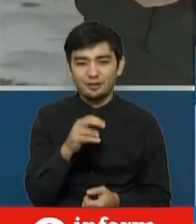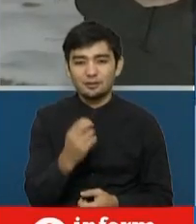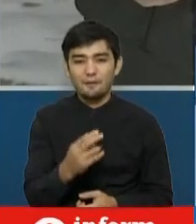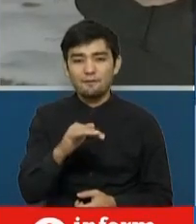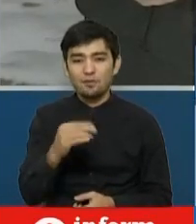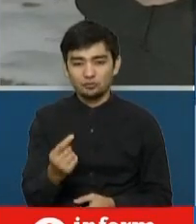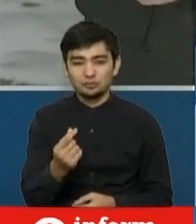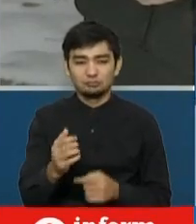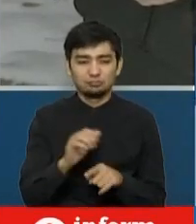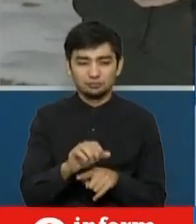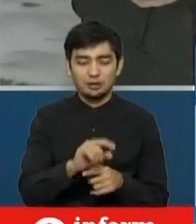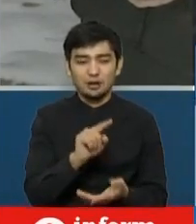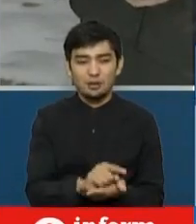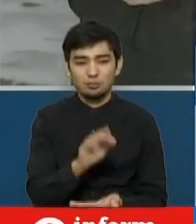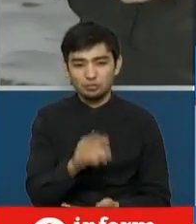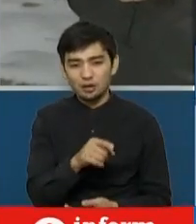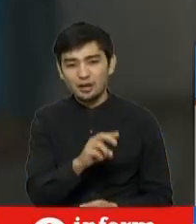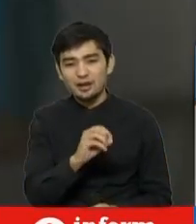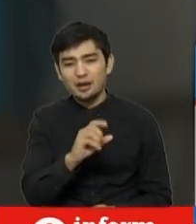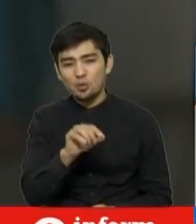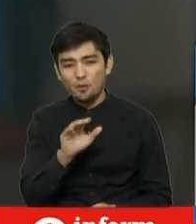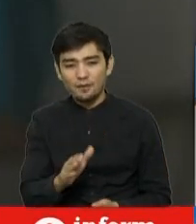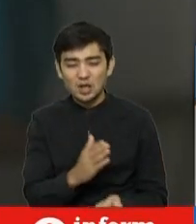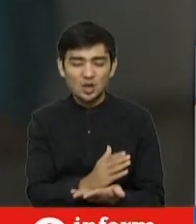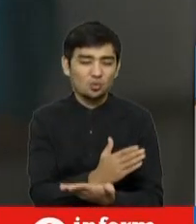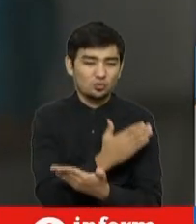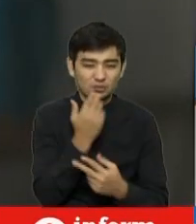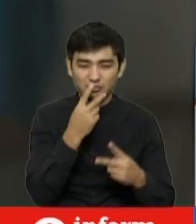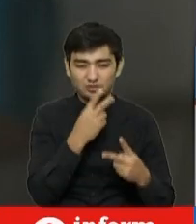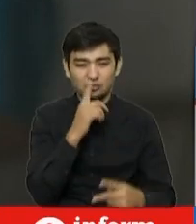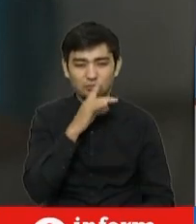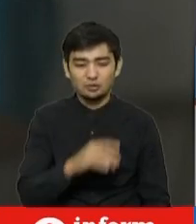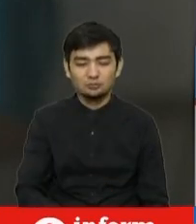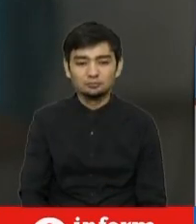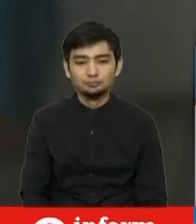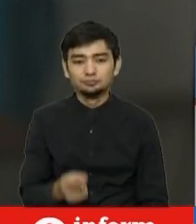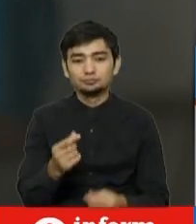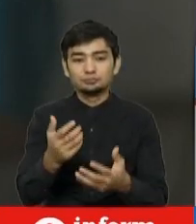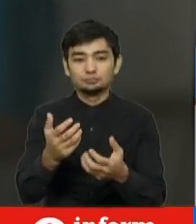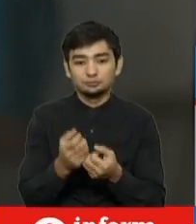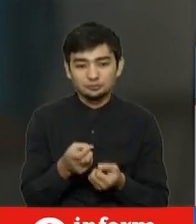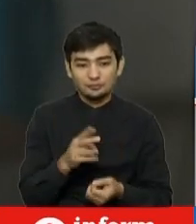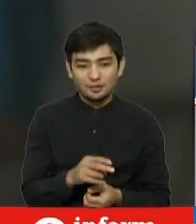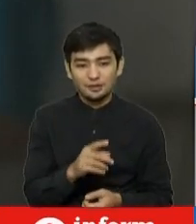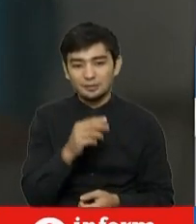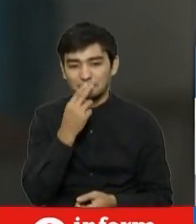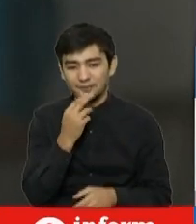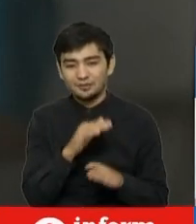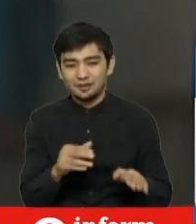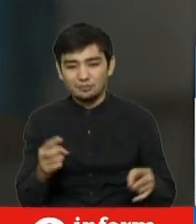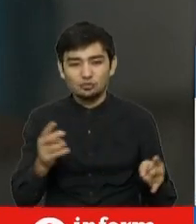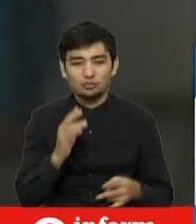вне зависимости от отображения данных на портале ЕГОВ. Чтобы получить данные накопления, совершеннолетнему необходимо